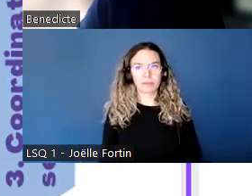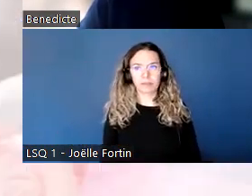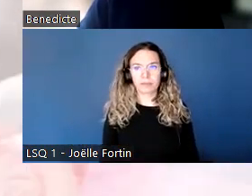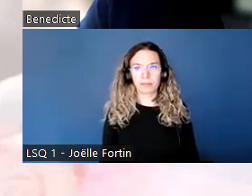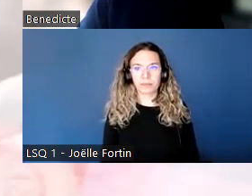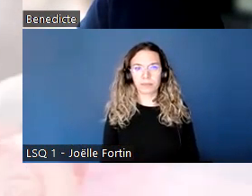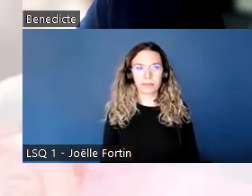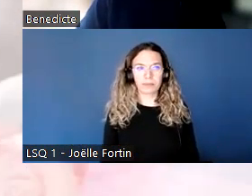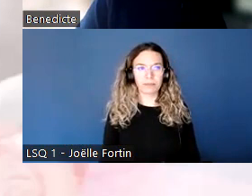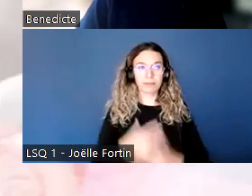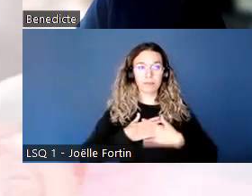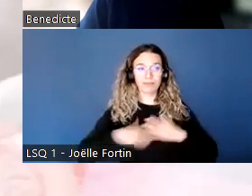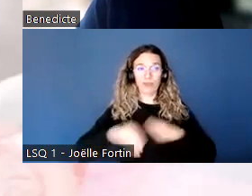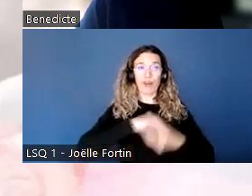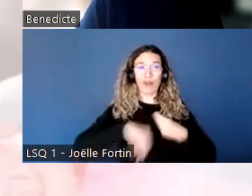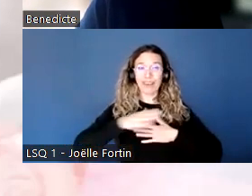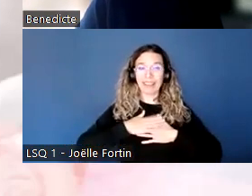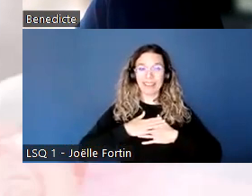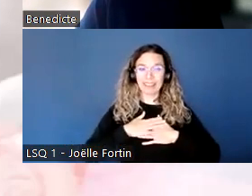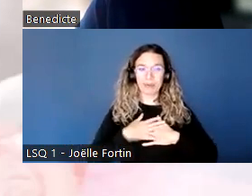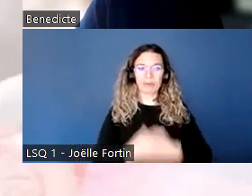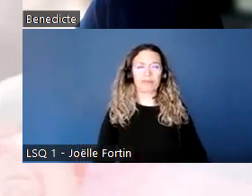Pour ce qui est de mon organisme,